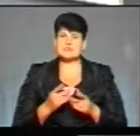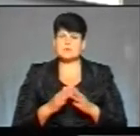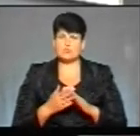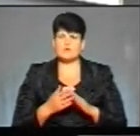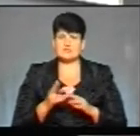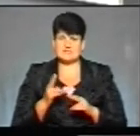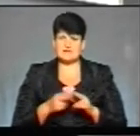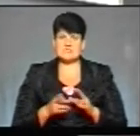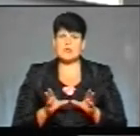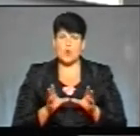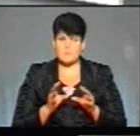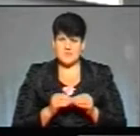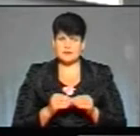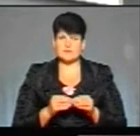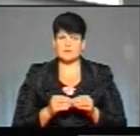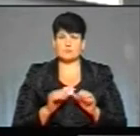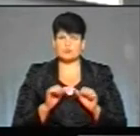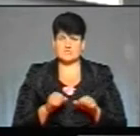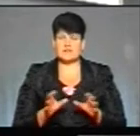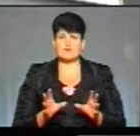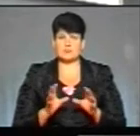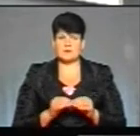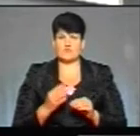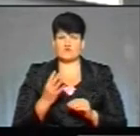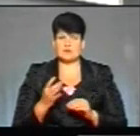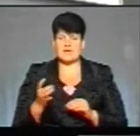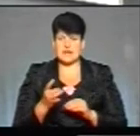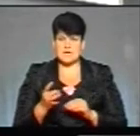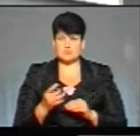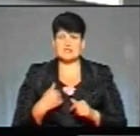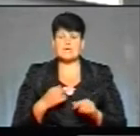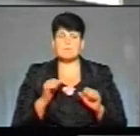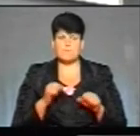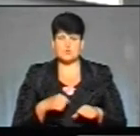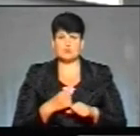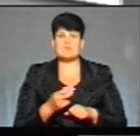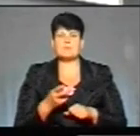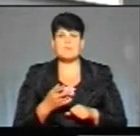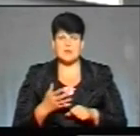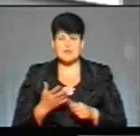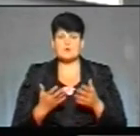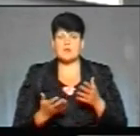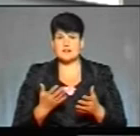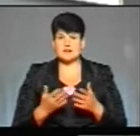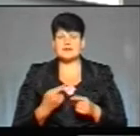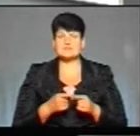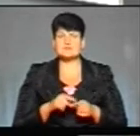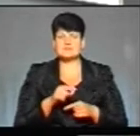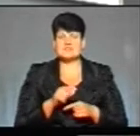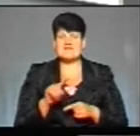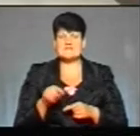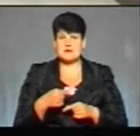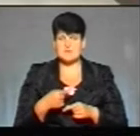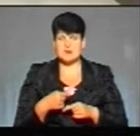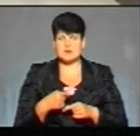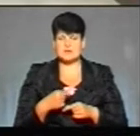етапу – це об'єднання, можливо, об'єднання в 4 райони? Ну, їх можна робити, в принципі, паралельно, але це, знову ж таки, вимагає